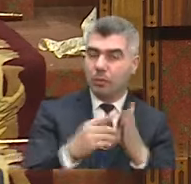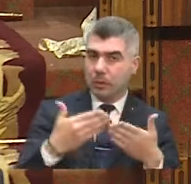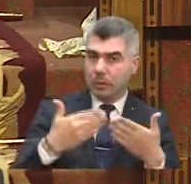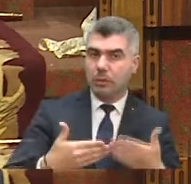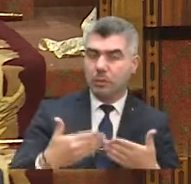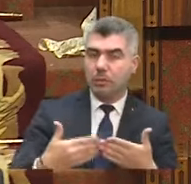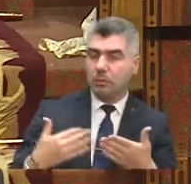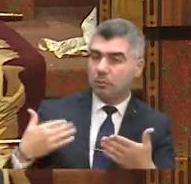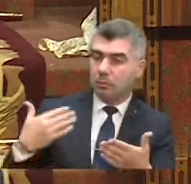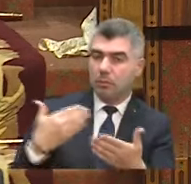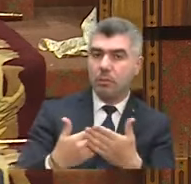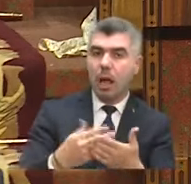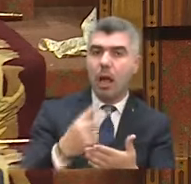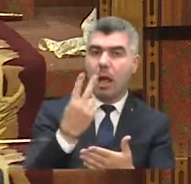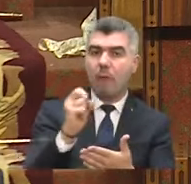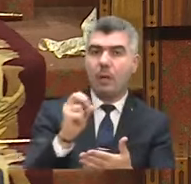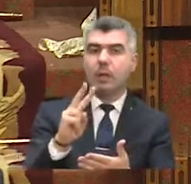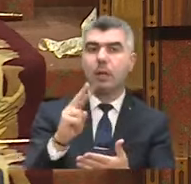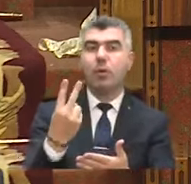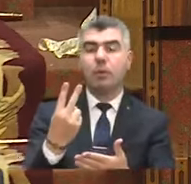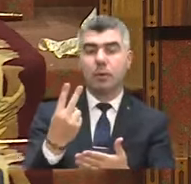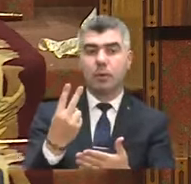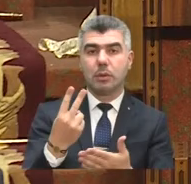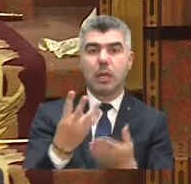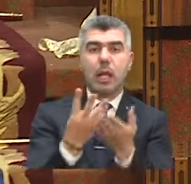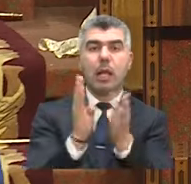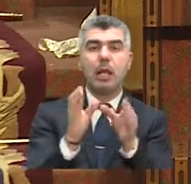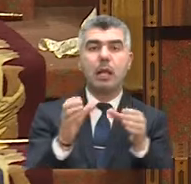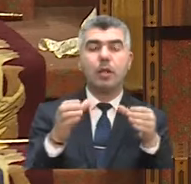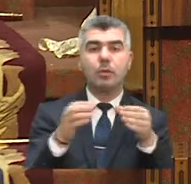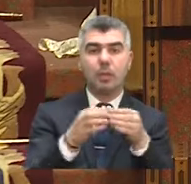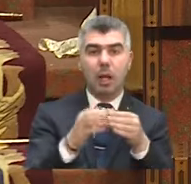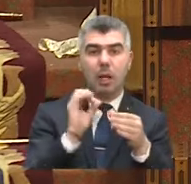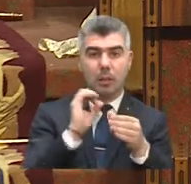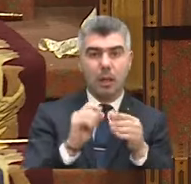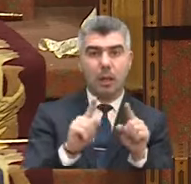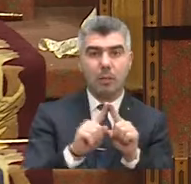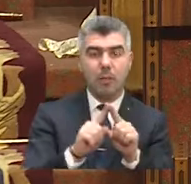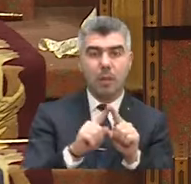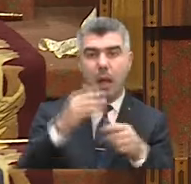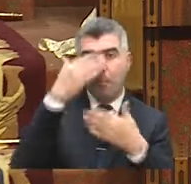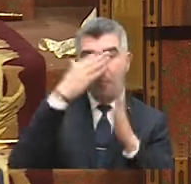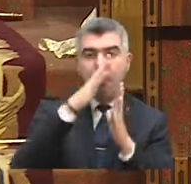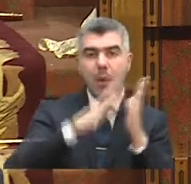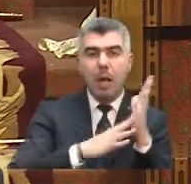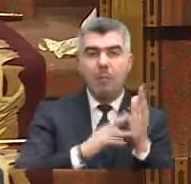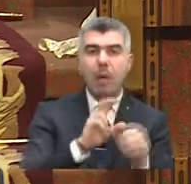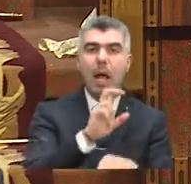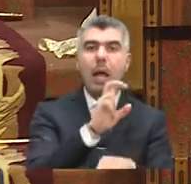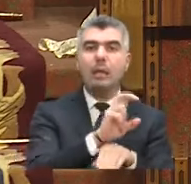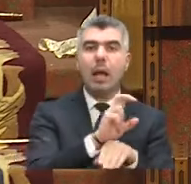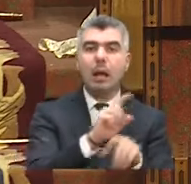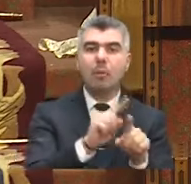منذ 2022 ولجنة موضوعاتية حول المخطط المغرب الأخضر لم